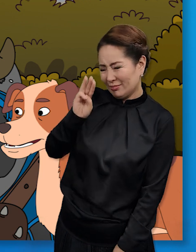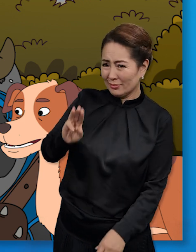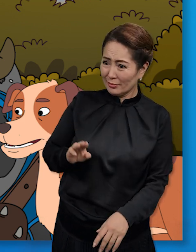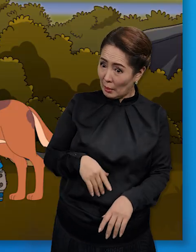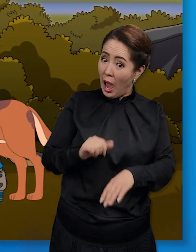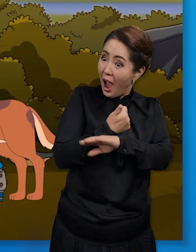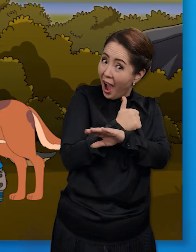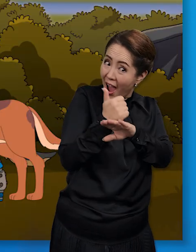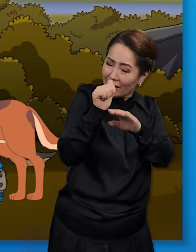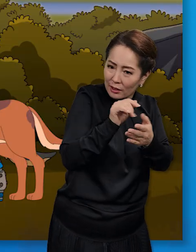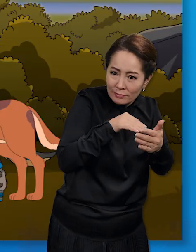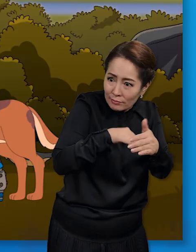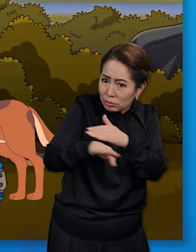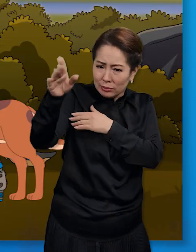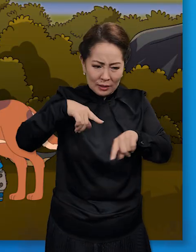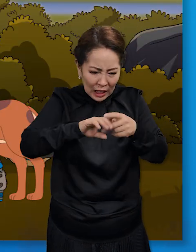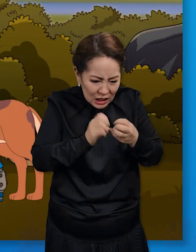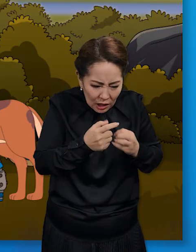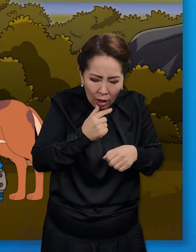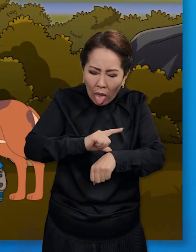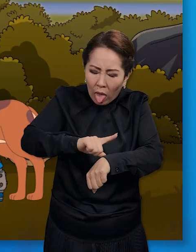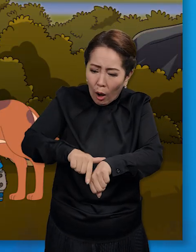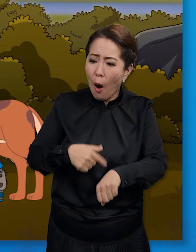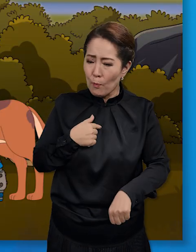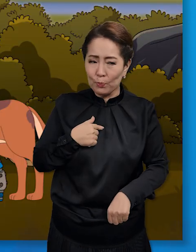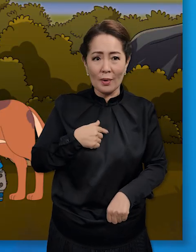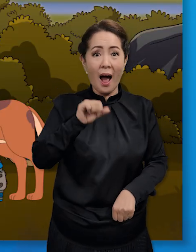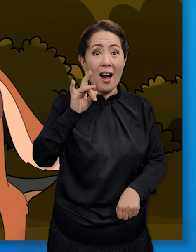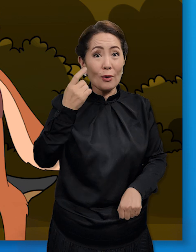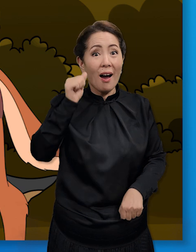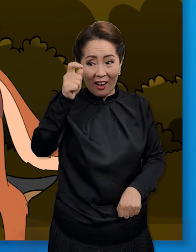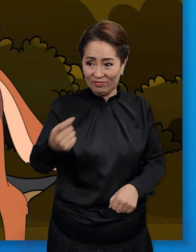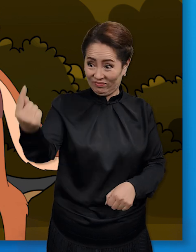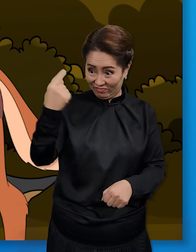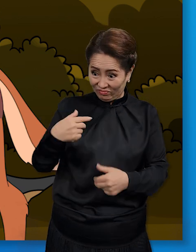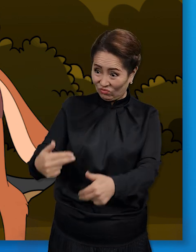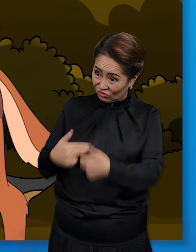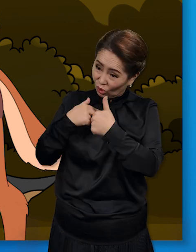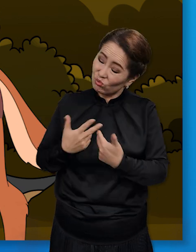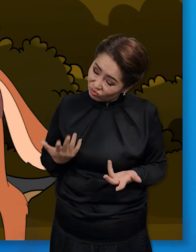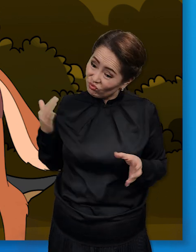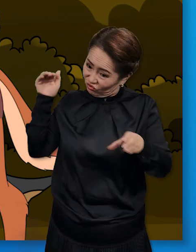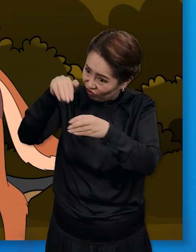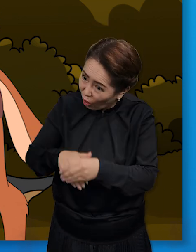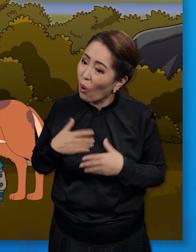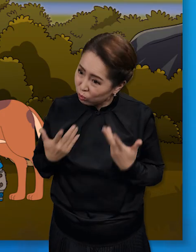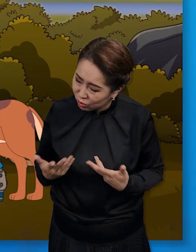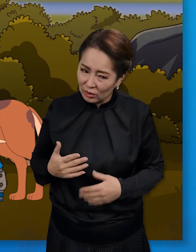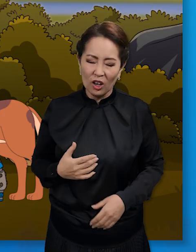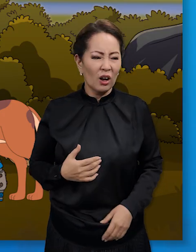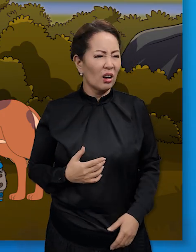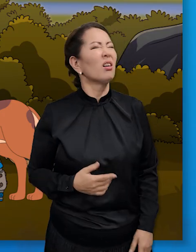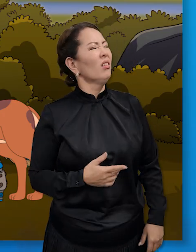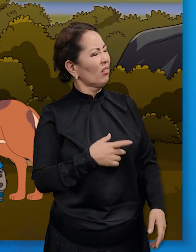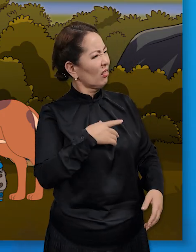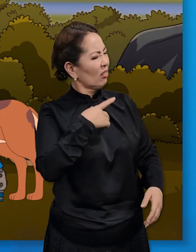удчихлаа. Арваах ирж байгаад дахин цэнэглээд арайч юу гэж ирлээ. Бүр хэдэж хончив доо.